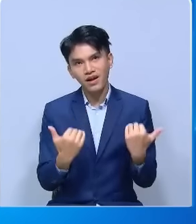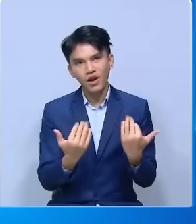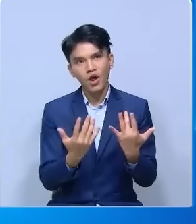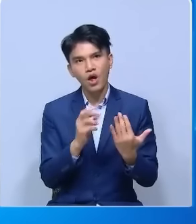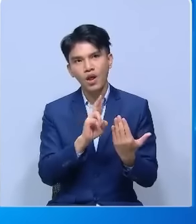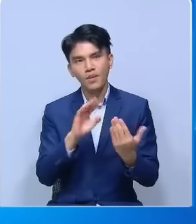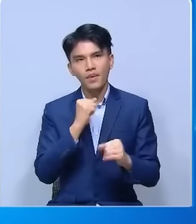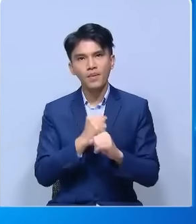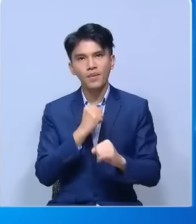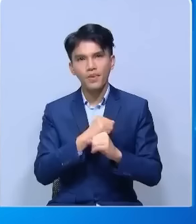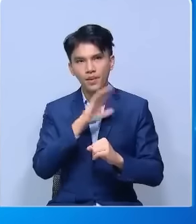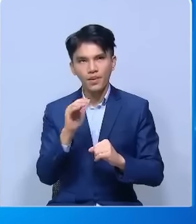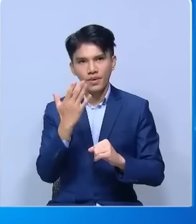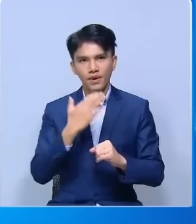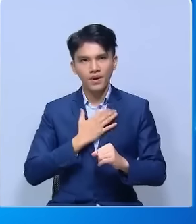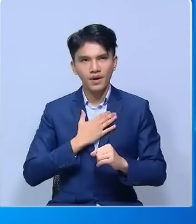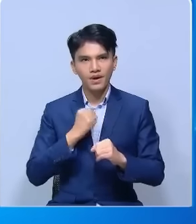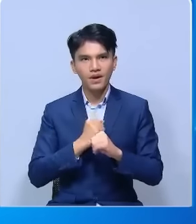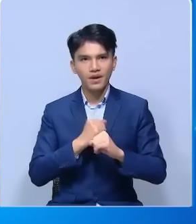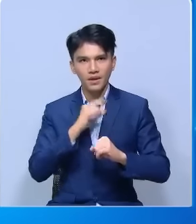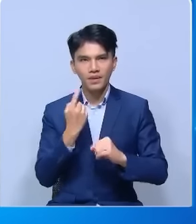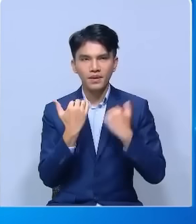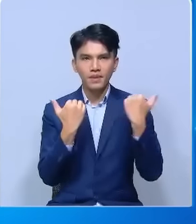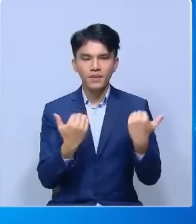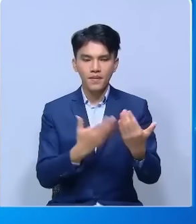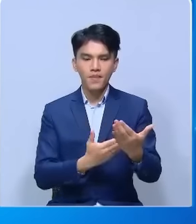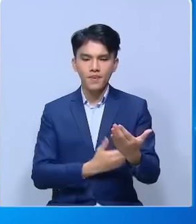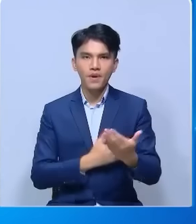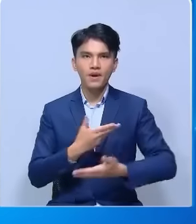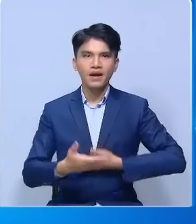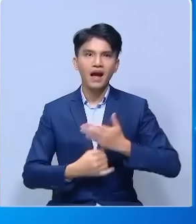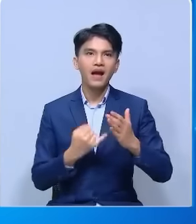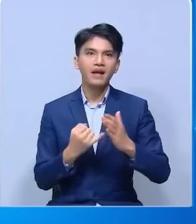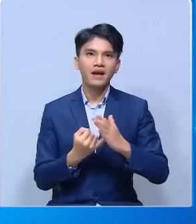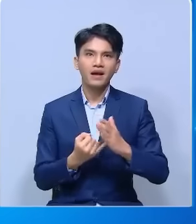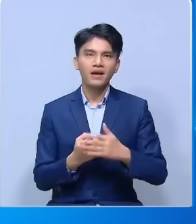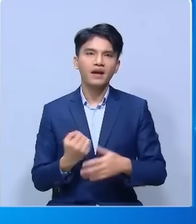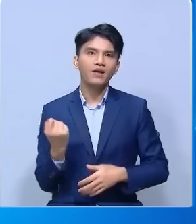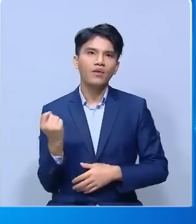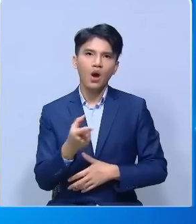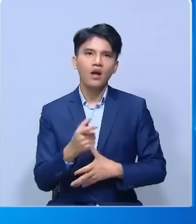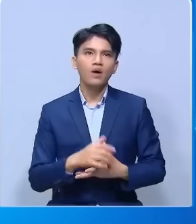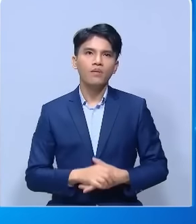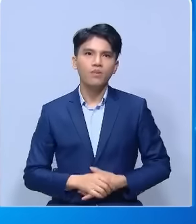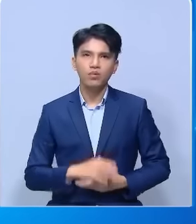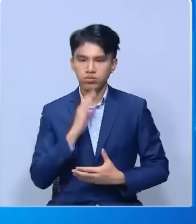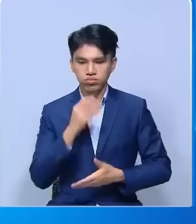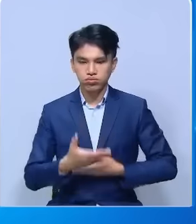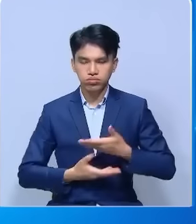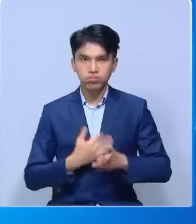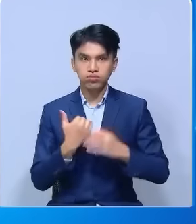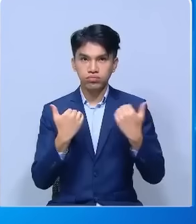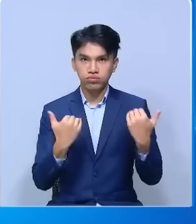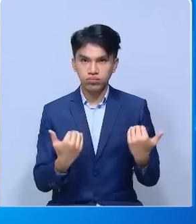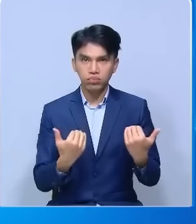บบเข้าอยู่เพราะว่าพี่ยังใหม่อยู่แต่เห็นกองฉลากว่าขายง่ายกว่าฉลาก80ถ้าขายถ้าวันนี้ผ่านไป